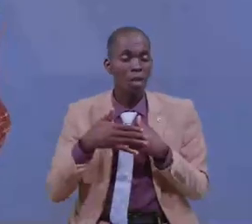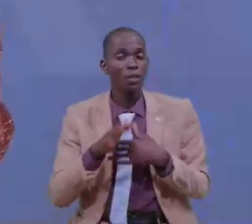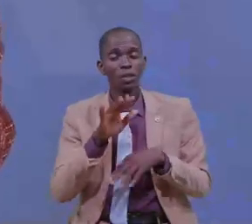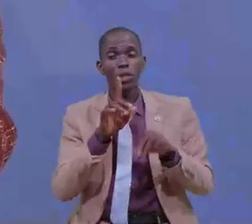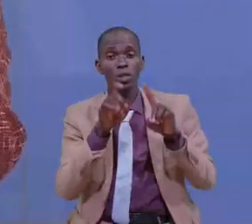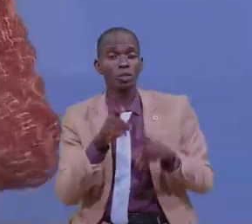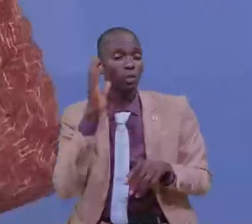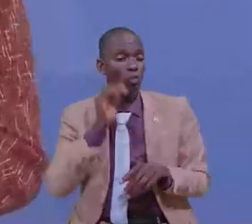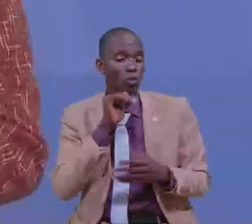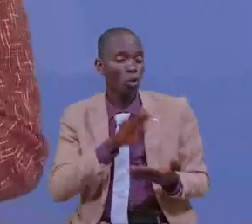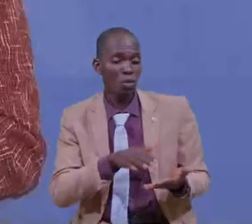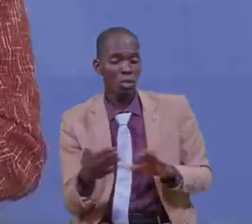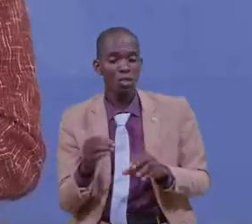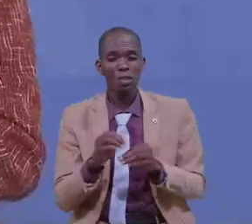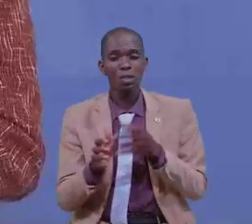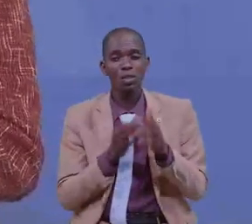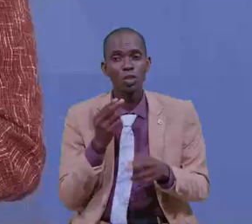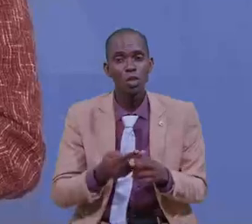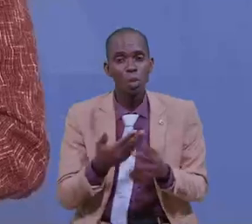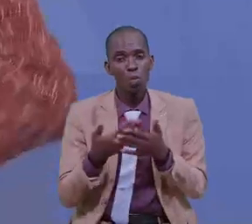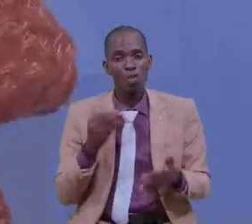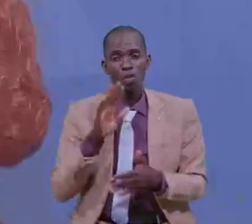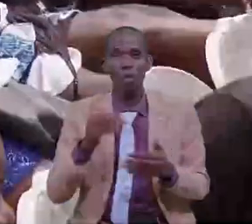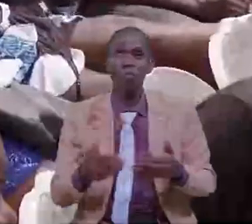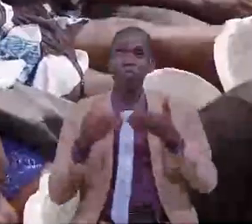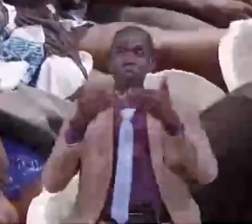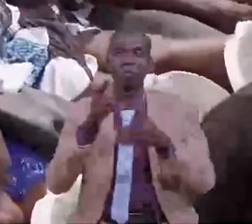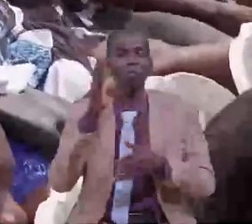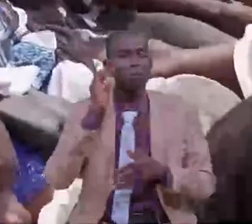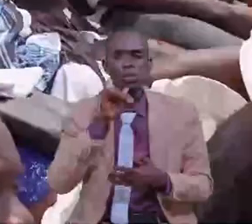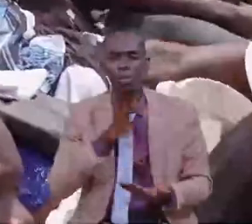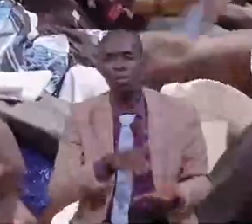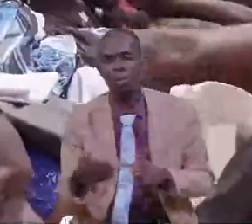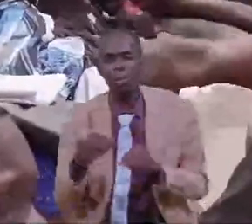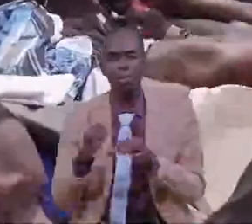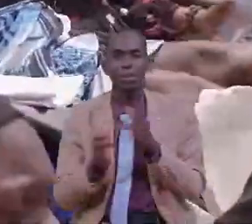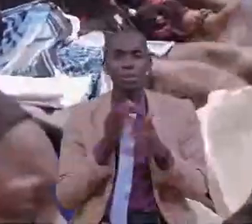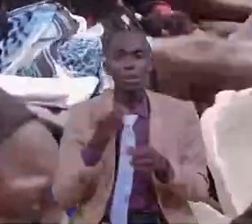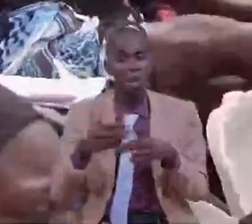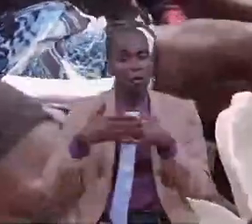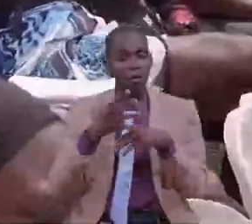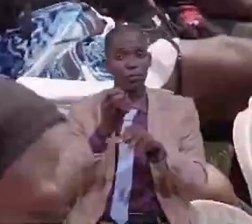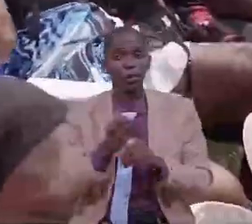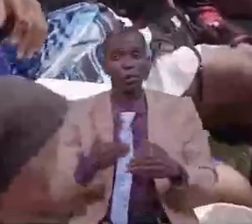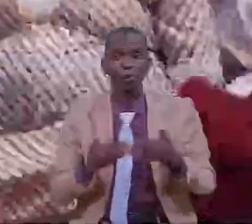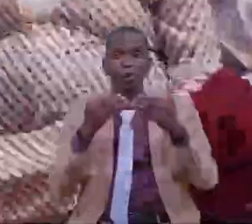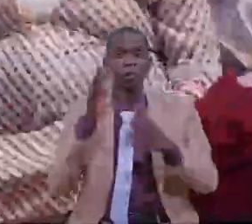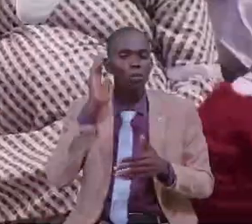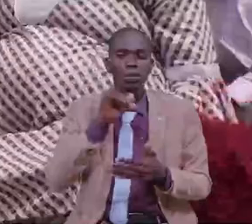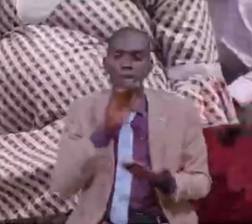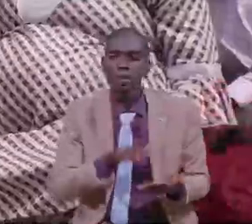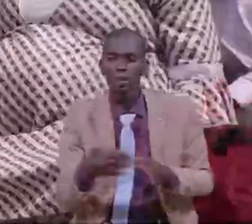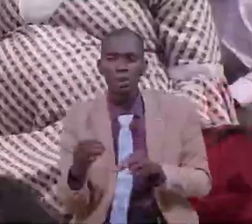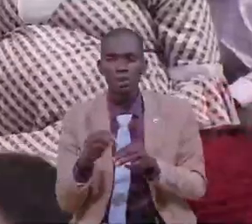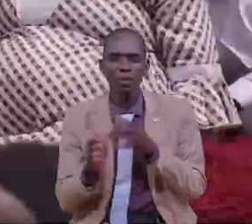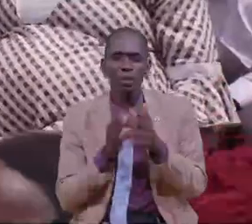pas. Avant cette promotion, tu ne mourras pas. Après cette promotion, tu ne mourras